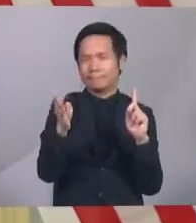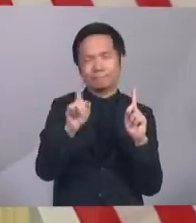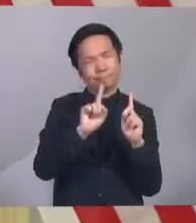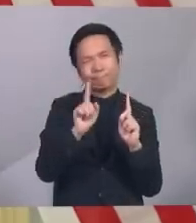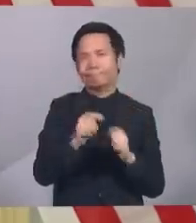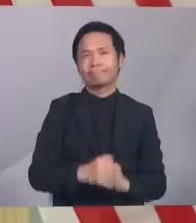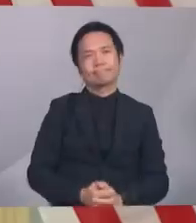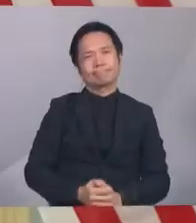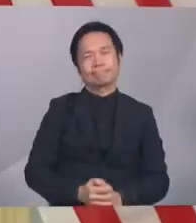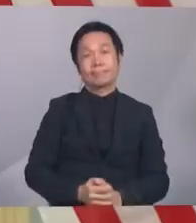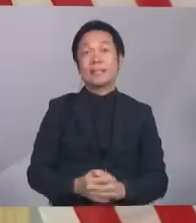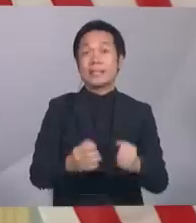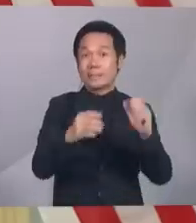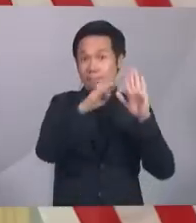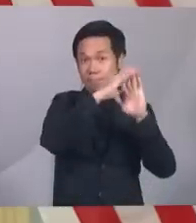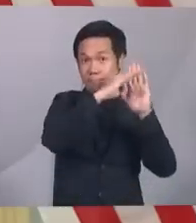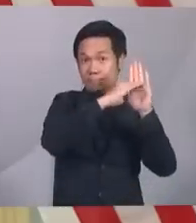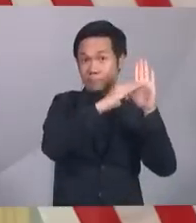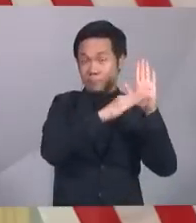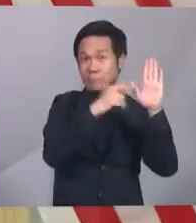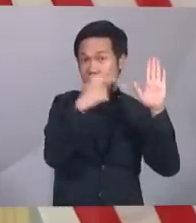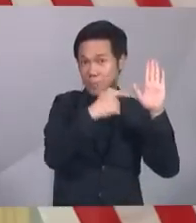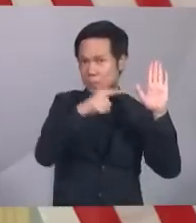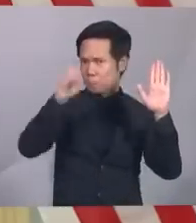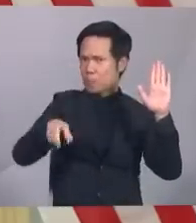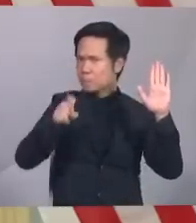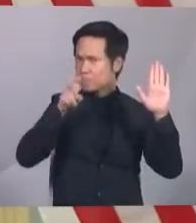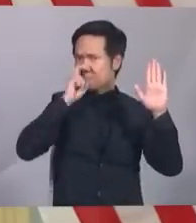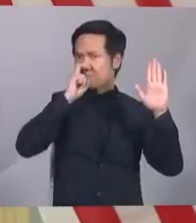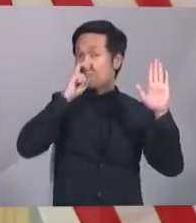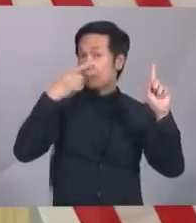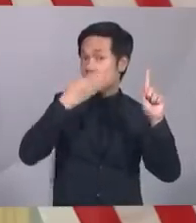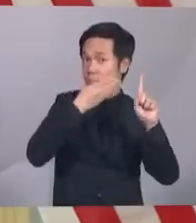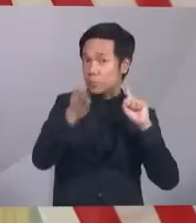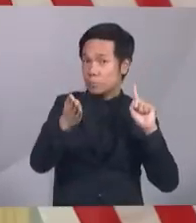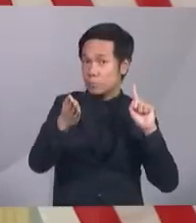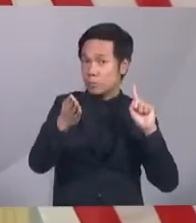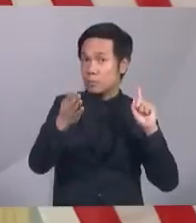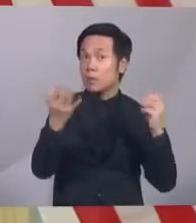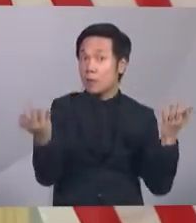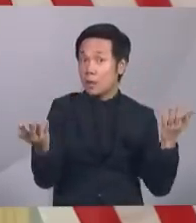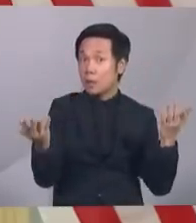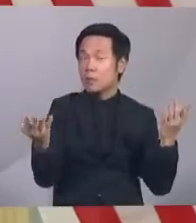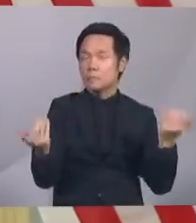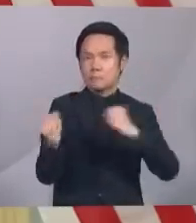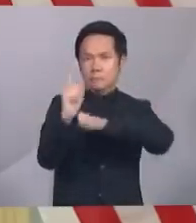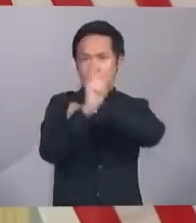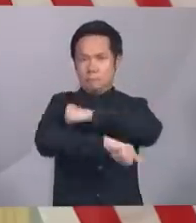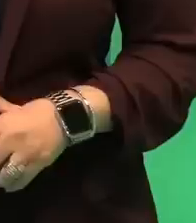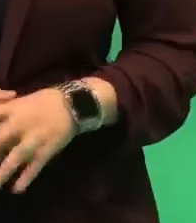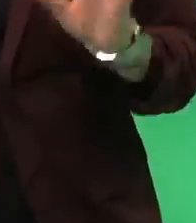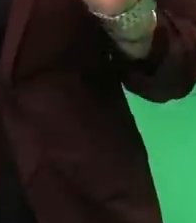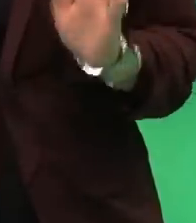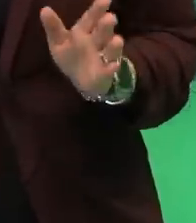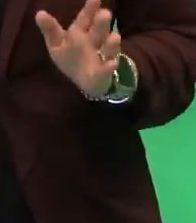kata bahawa SOP ini mesti dipatuhi, dan sesiapa yang melanggar SOP juga akan dikenakan tindakan.